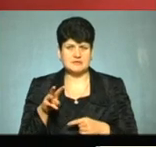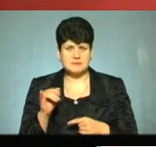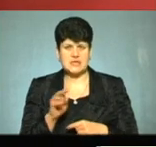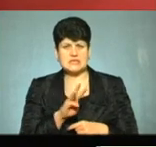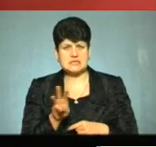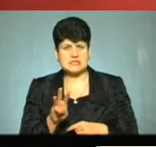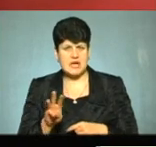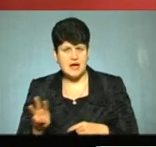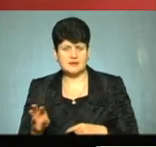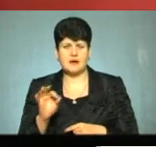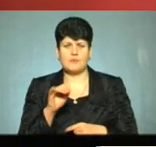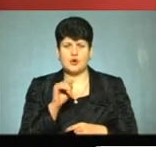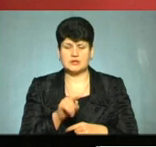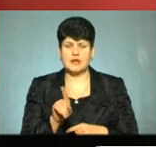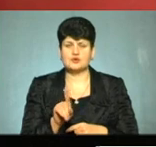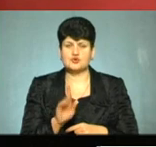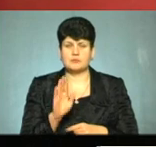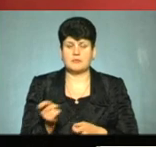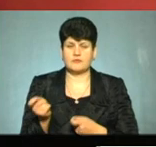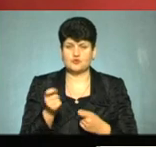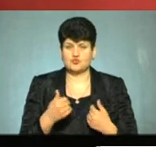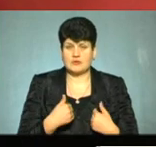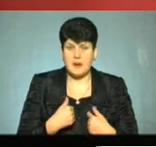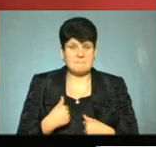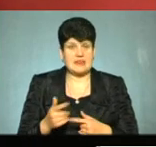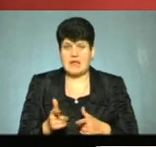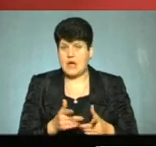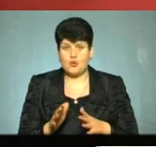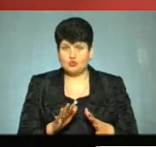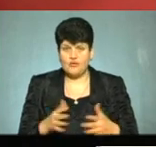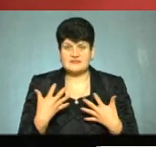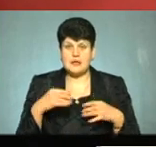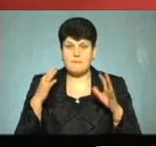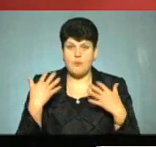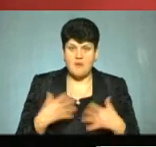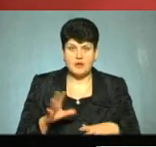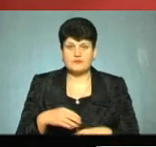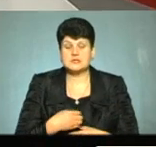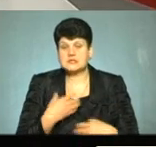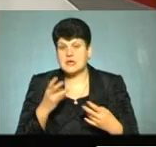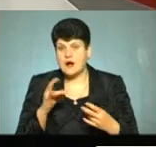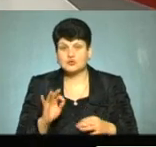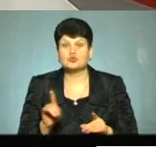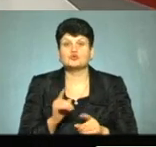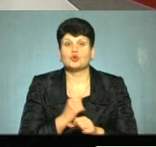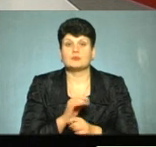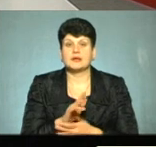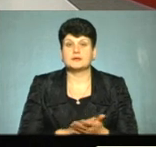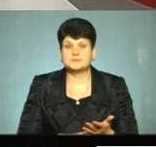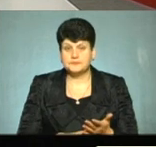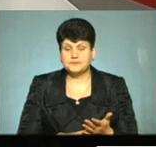ЗМІ і сайтах про те, що от везуть до нас, ми не готові, все пропало, все страшно, і що з цим всім